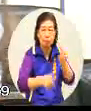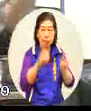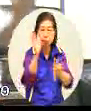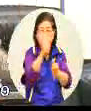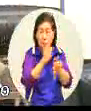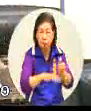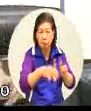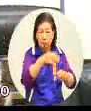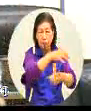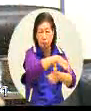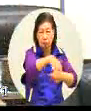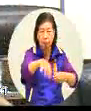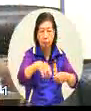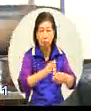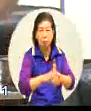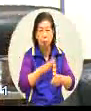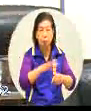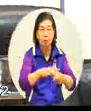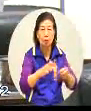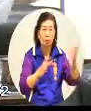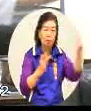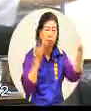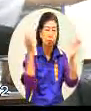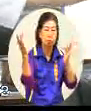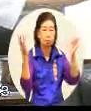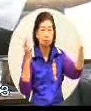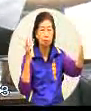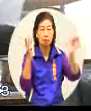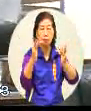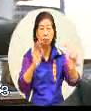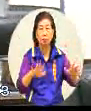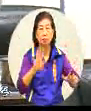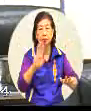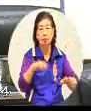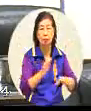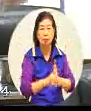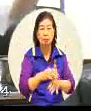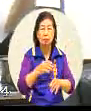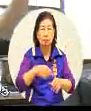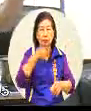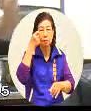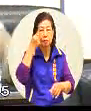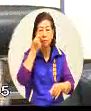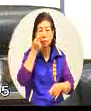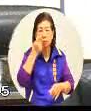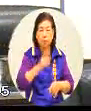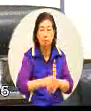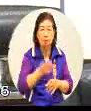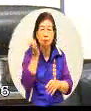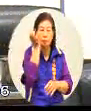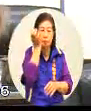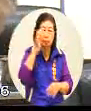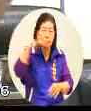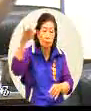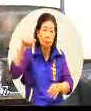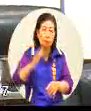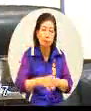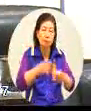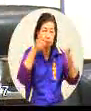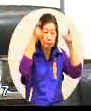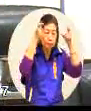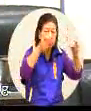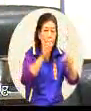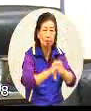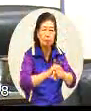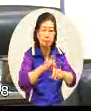啊，空气好啊，啊个台南呐、啊、冈山呐、啊，足济高雄的民众拢去遐咧爬山啊，啊嘛风